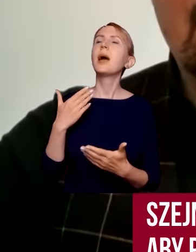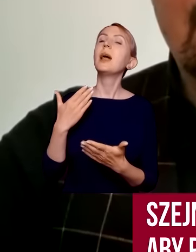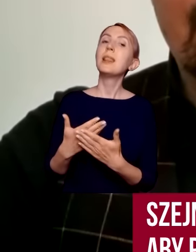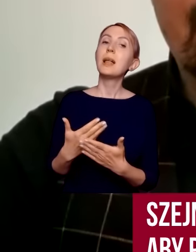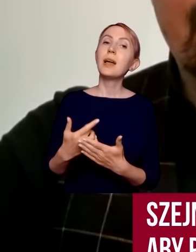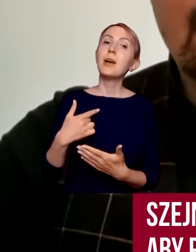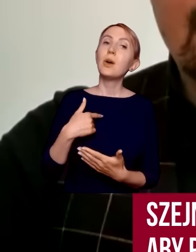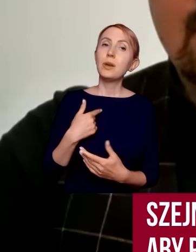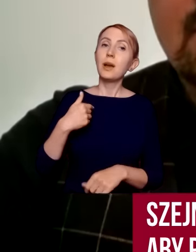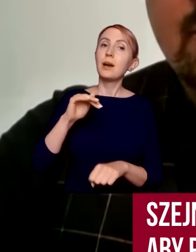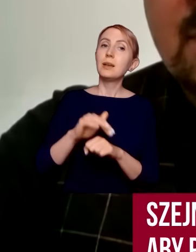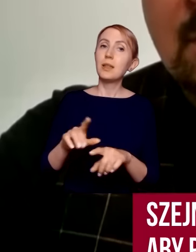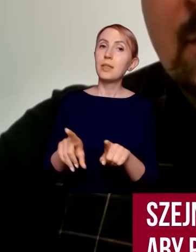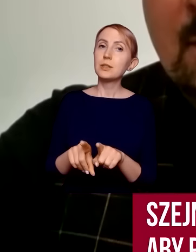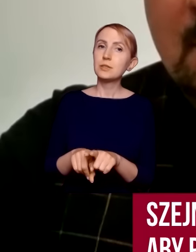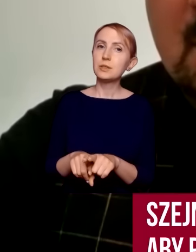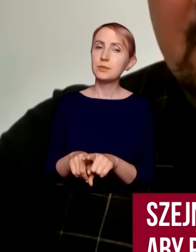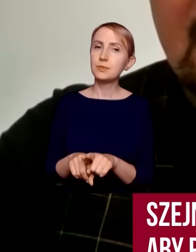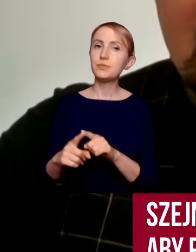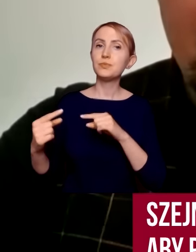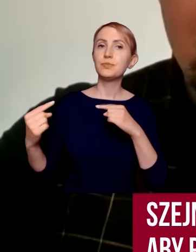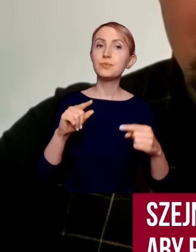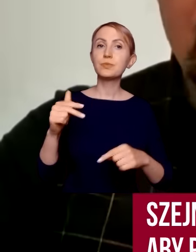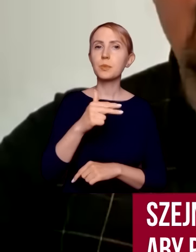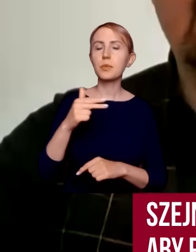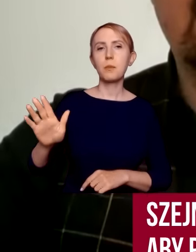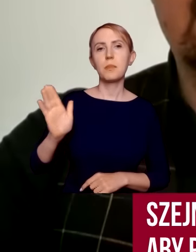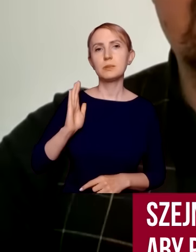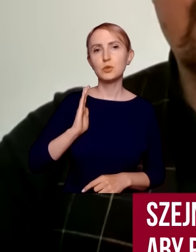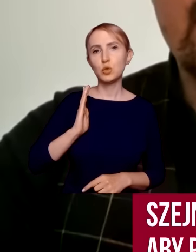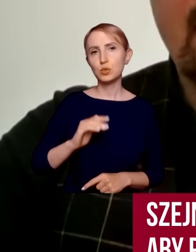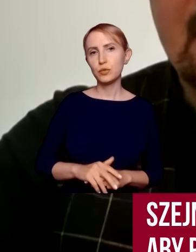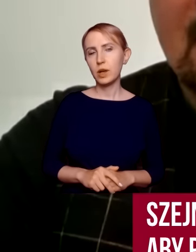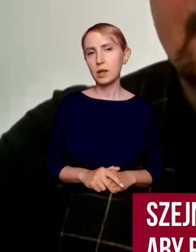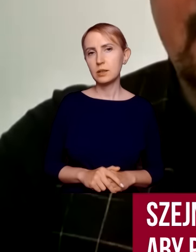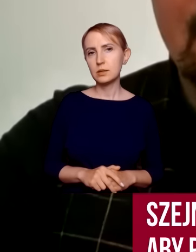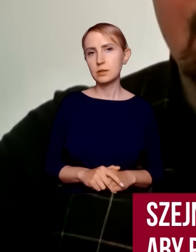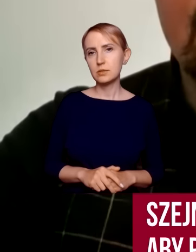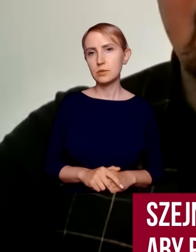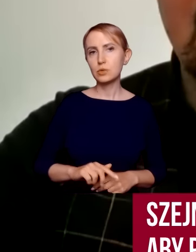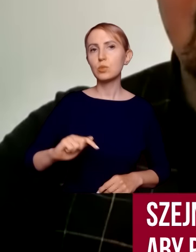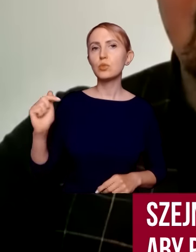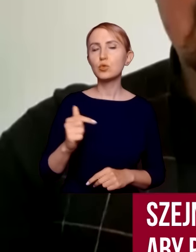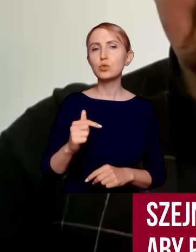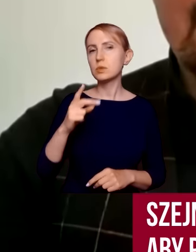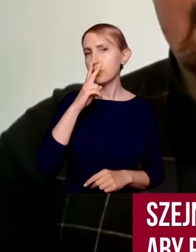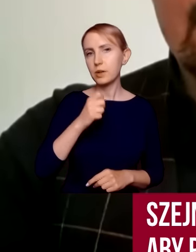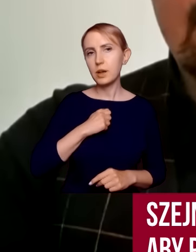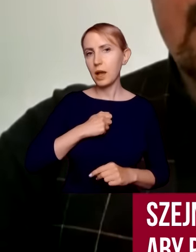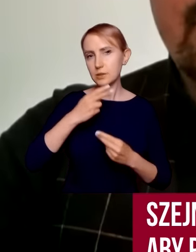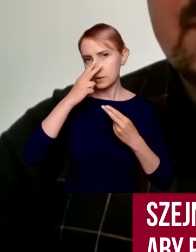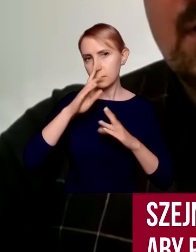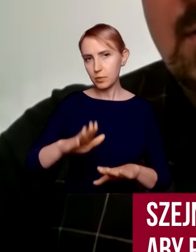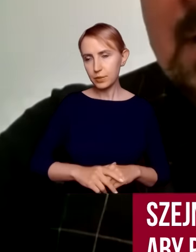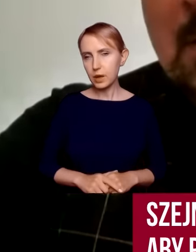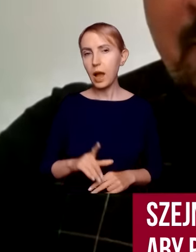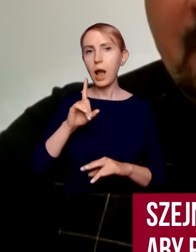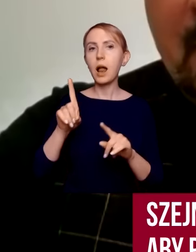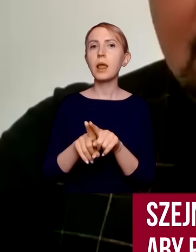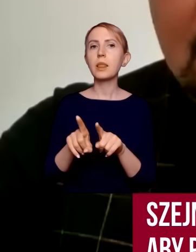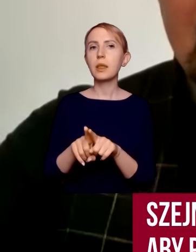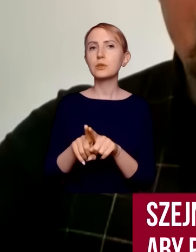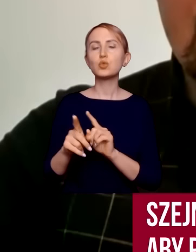żeby... dyskusje dotyczące bezpieczeństwa, oczywiście musi być tutaj transparentność, ale też chociażby ostatnio